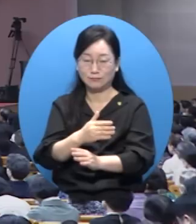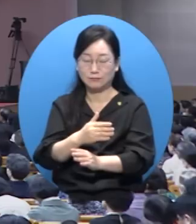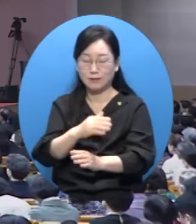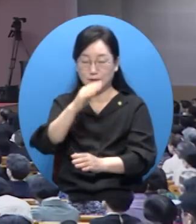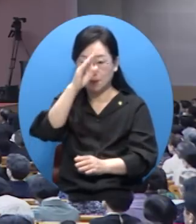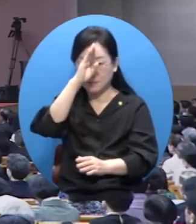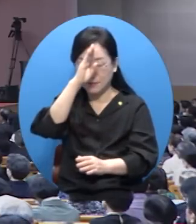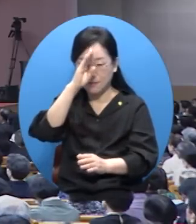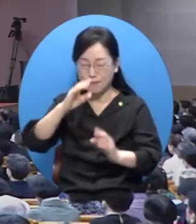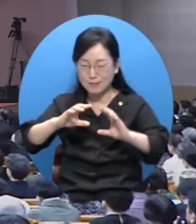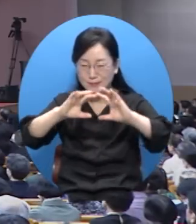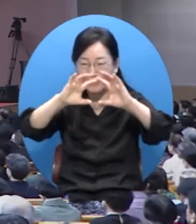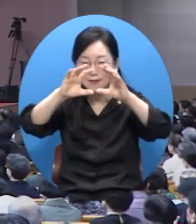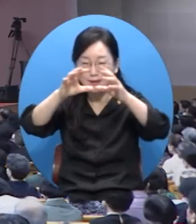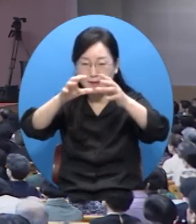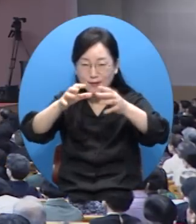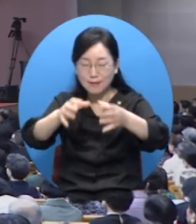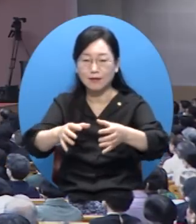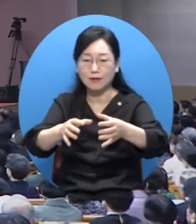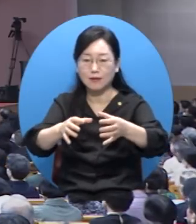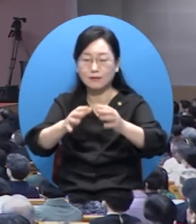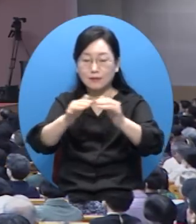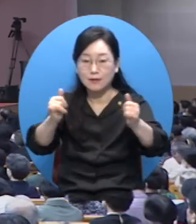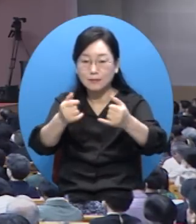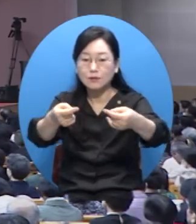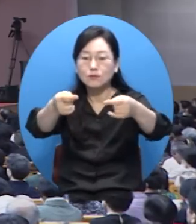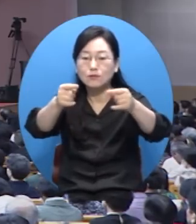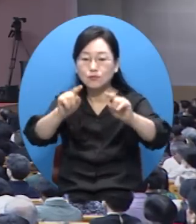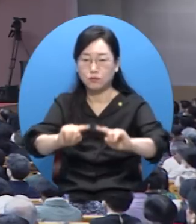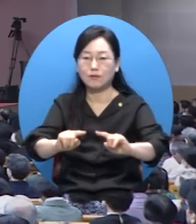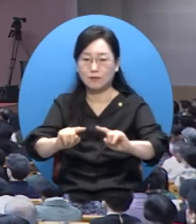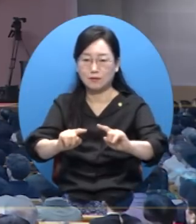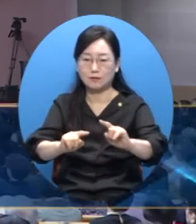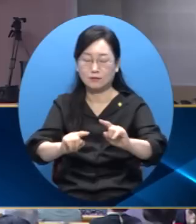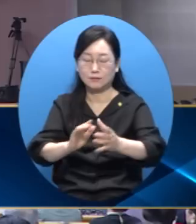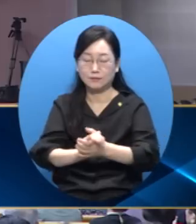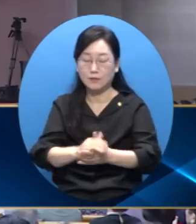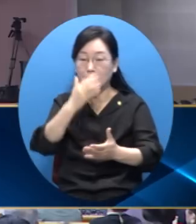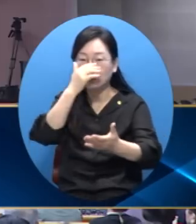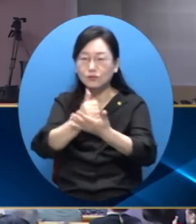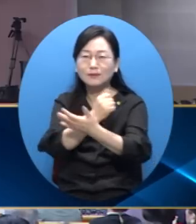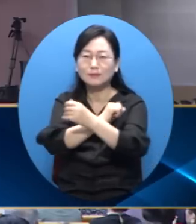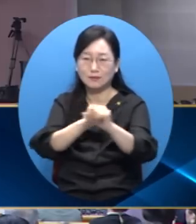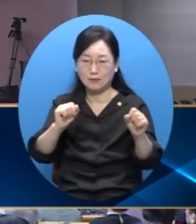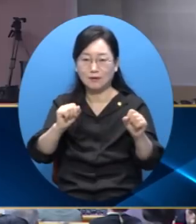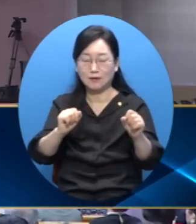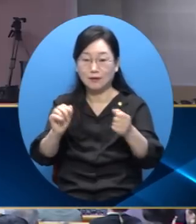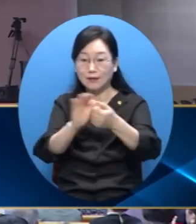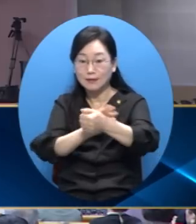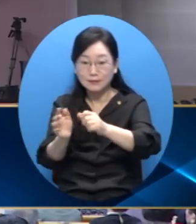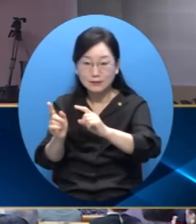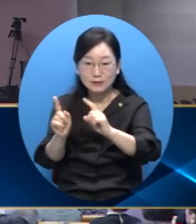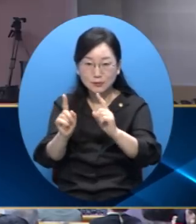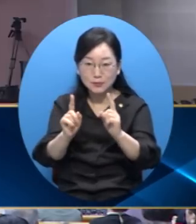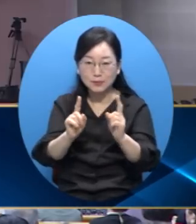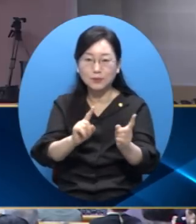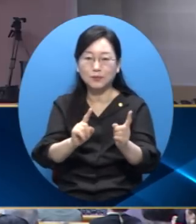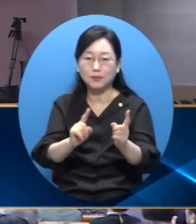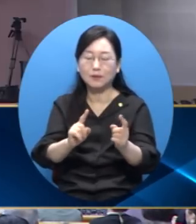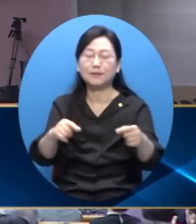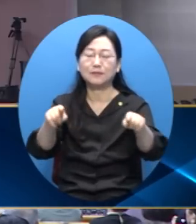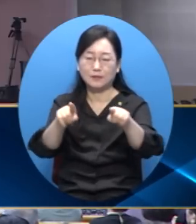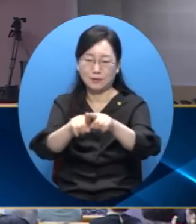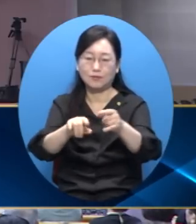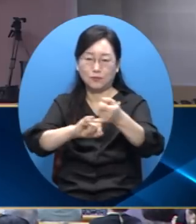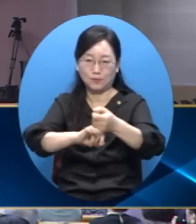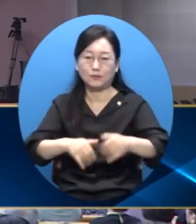병이 인류 역사 가운데 들어오게 된 것입니다. 그래서 죄사함과 치료가 함께 가는